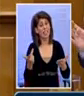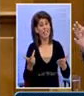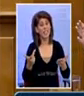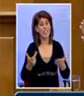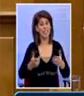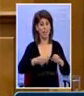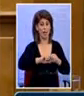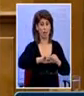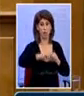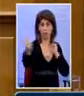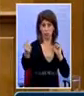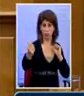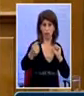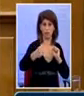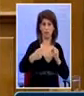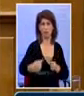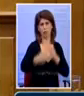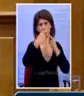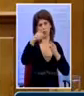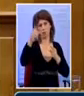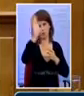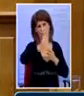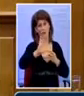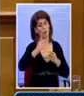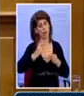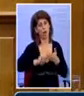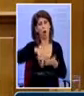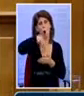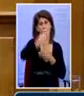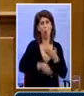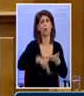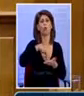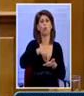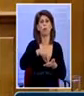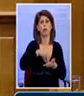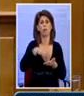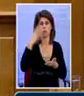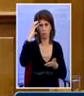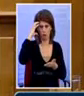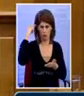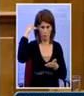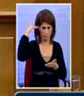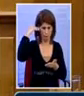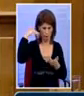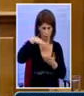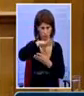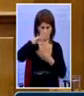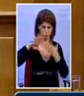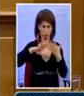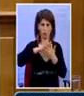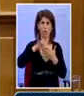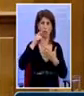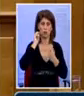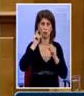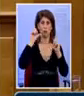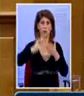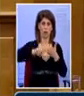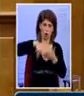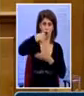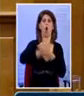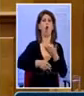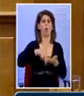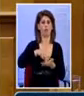υπάρχει άλλη προοπτική για τον τόπο για σας. Διότι ίσως το δικό σας το μυαλό να ήταν έτσι τα πράγματα. Και γι' αυτό επιλέξατε τη θεαματική κολοτούμπα. Δεν είναι